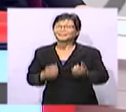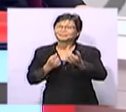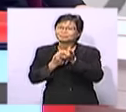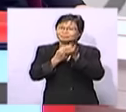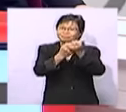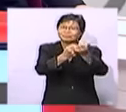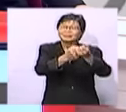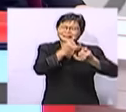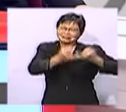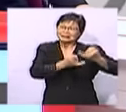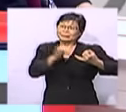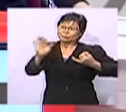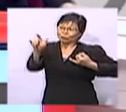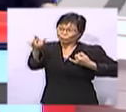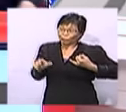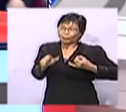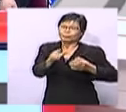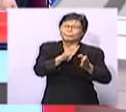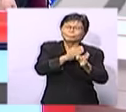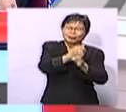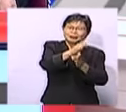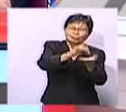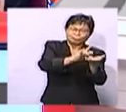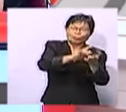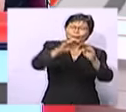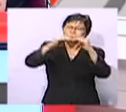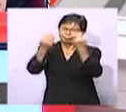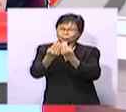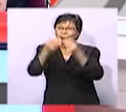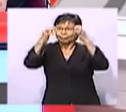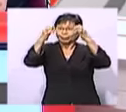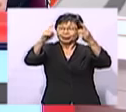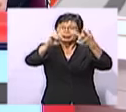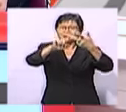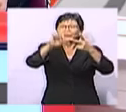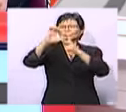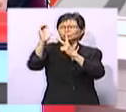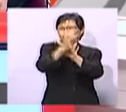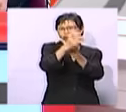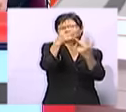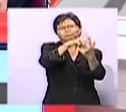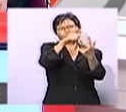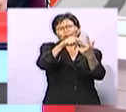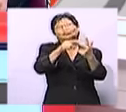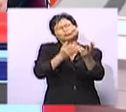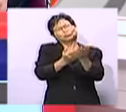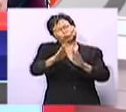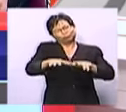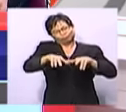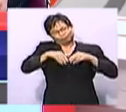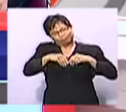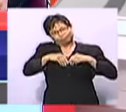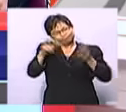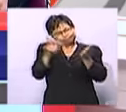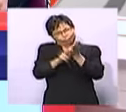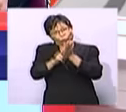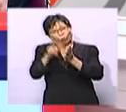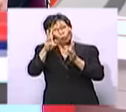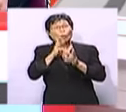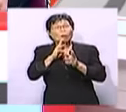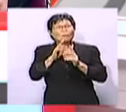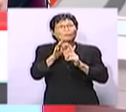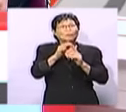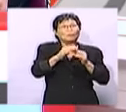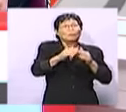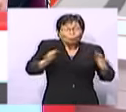Sumbangan dan jasa beliau dalam bidang perubatan kemasyarakatan, pendidikan dan kebudayaan terus diakui. Beliau antara wanita yang menjadi